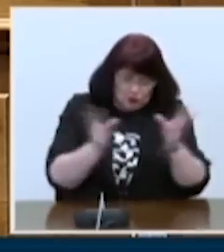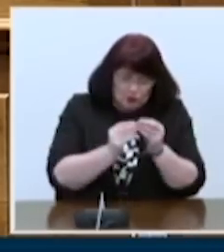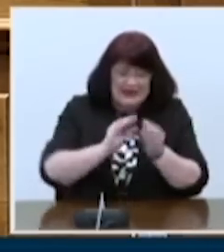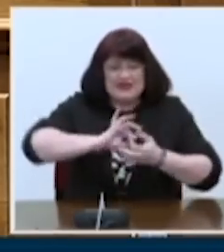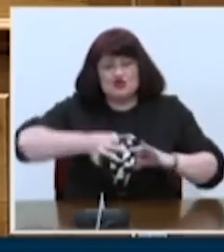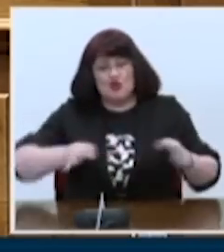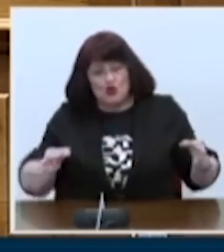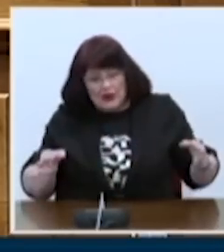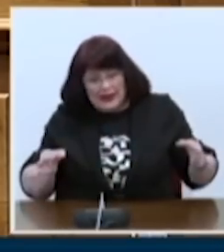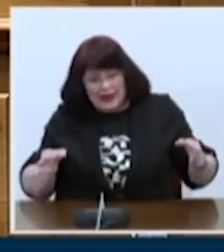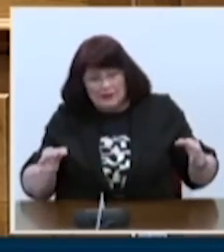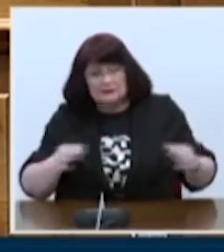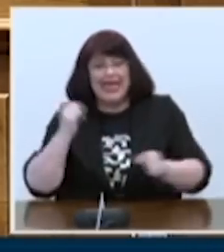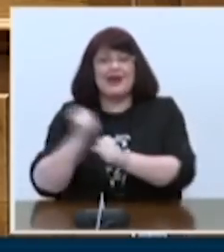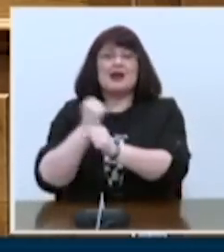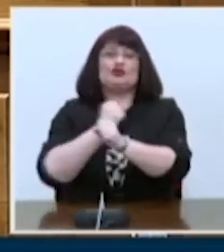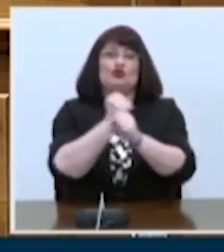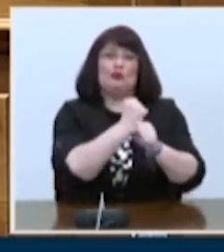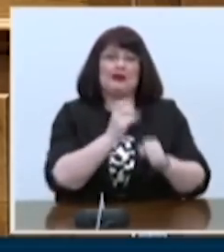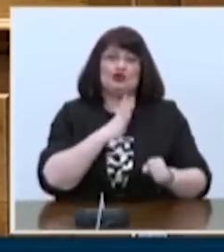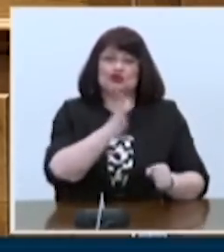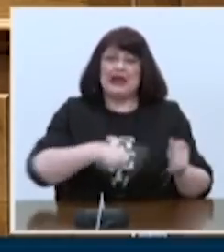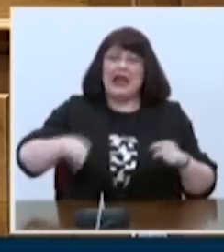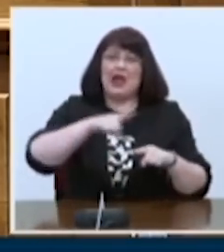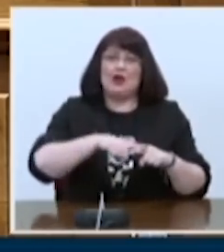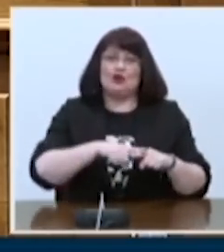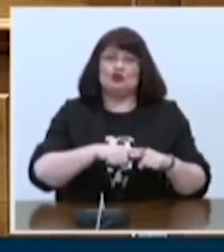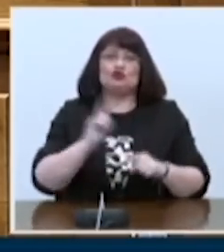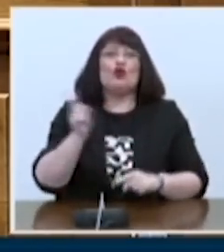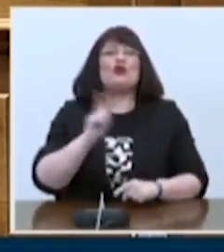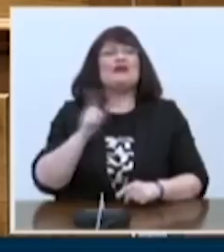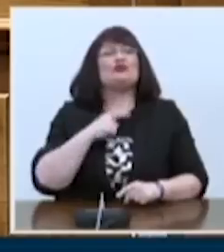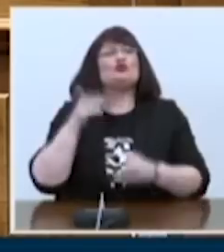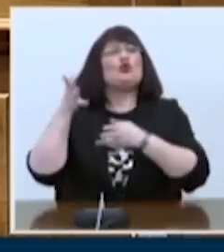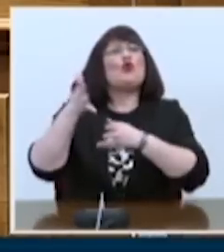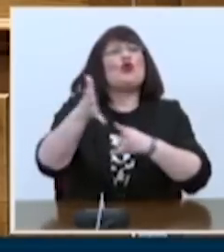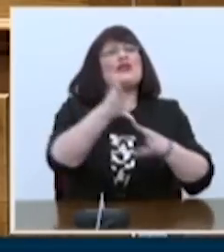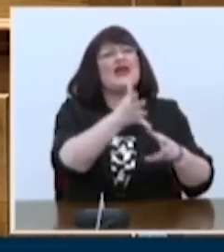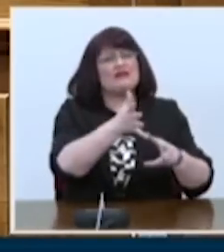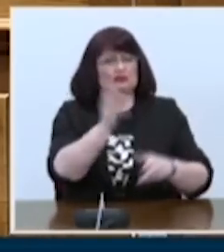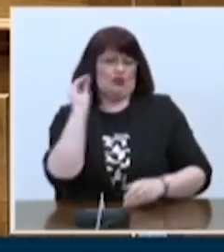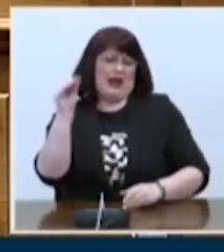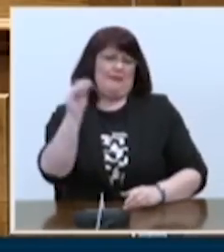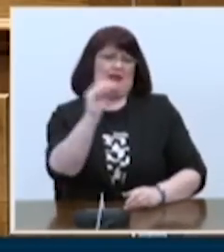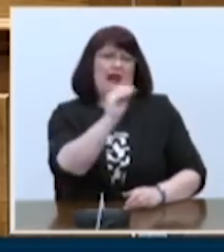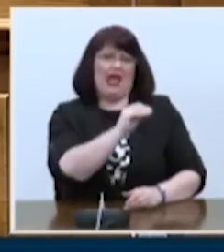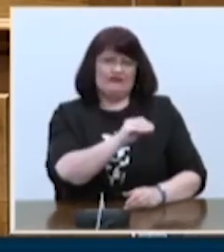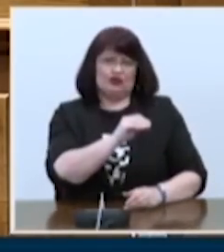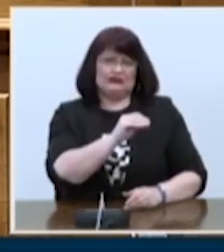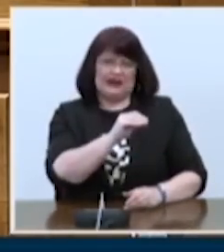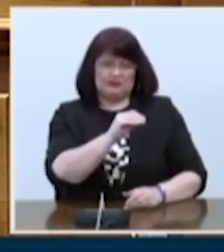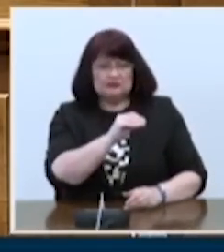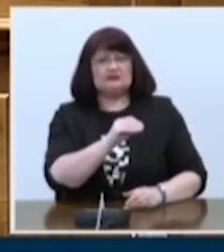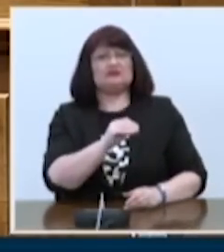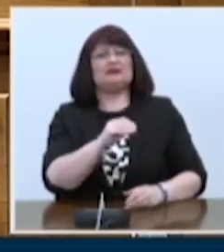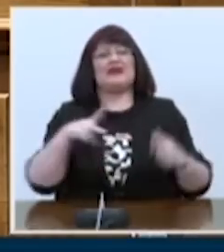του εργαζόμενου λαού μας και όχι στην πλευρά των εκμεταλλευτών του, των ιμπεριαλιστικών συμμαχιών τους, των κυβερνήσεών